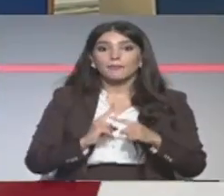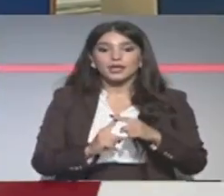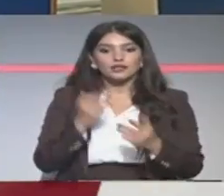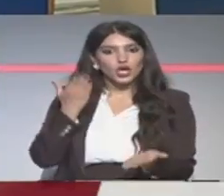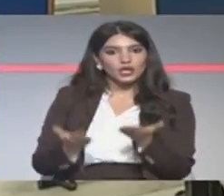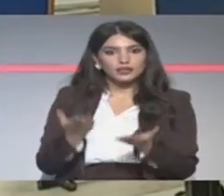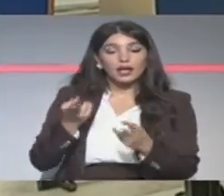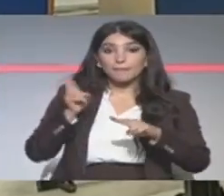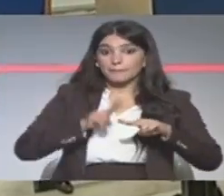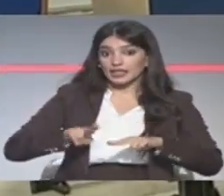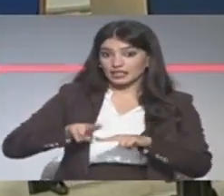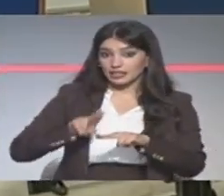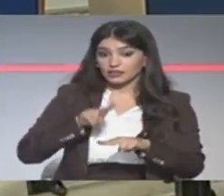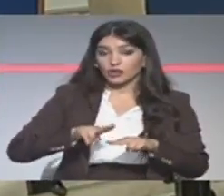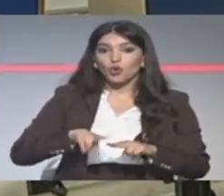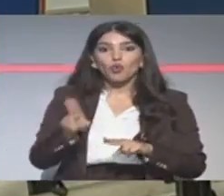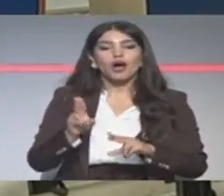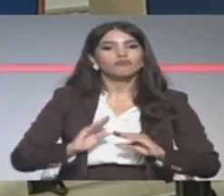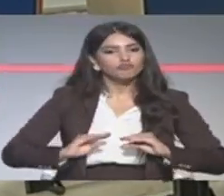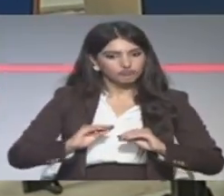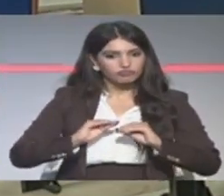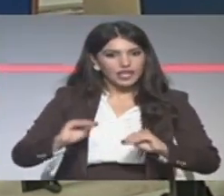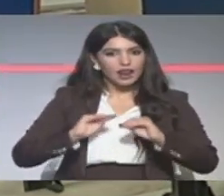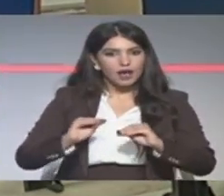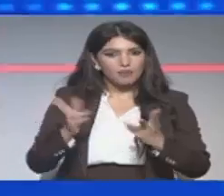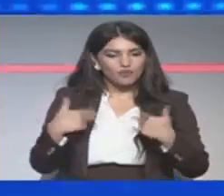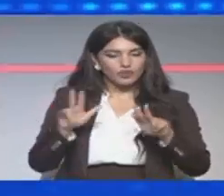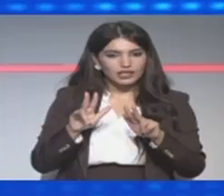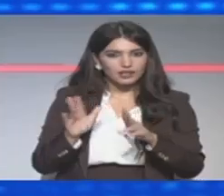المقارنة للتعديل الذاتي والتربية على وسائل الإعلام.